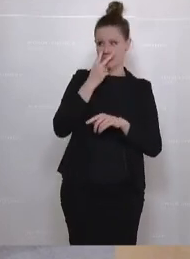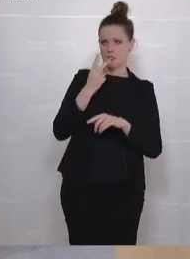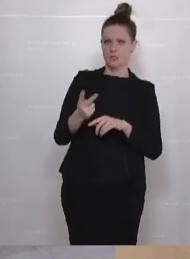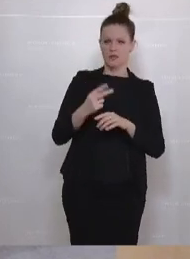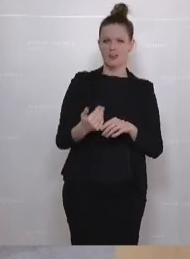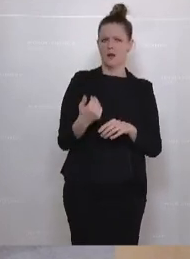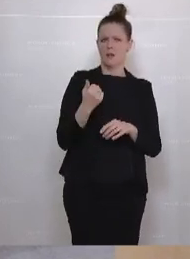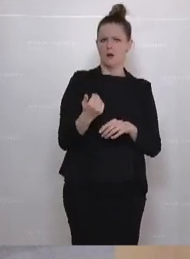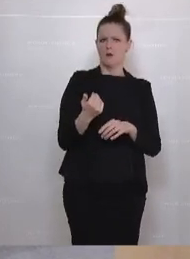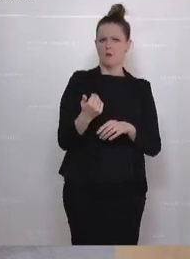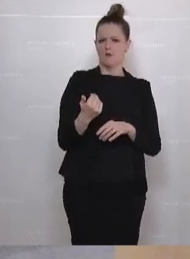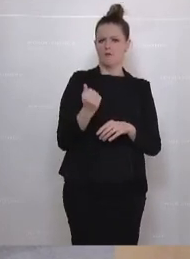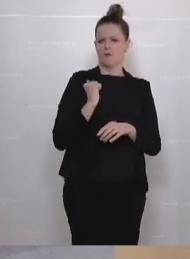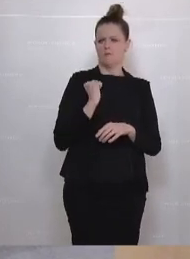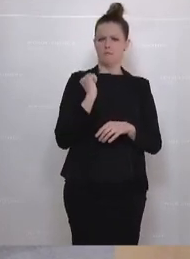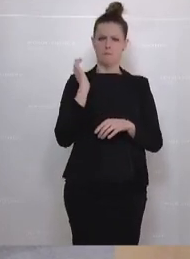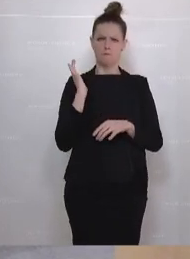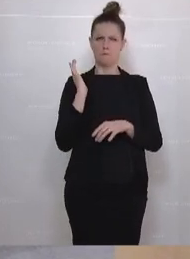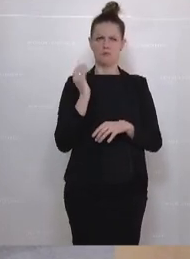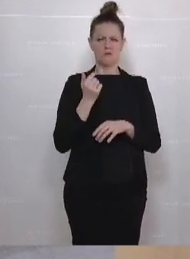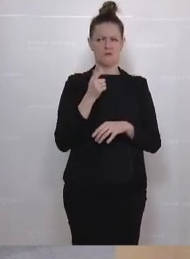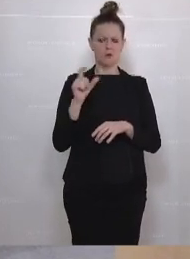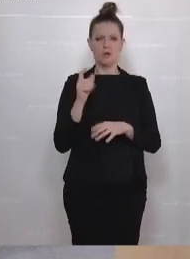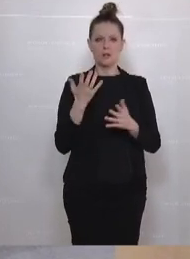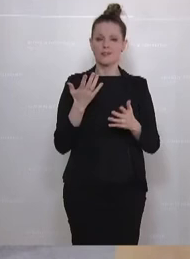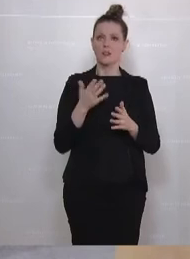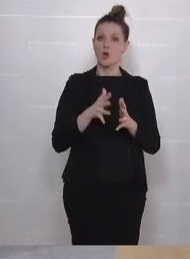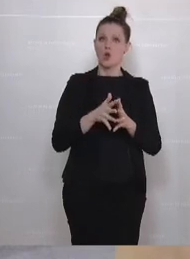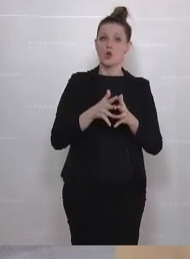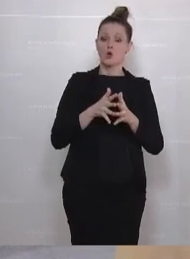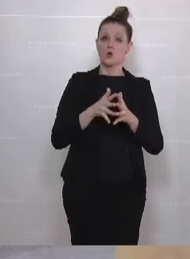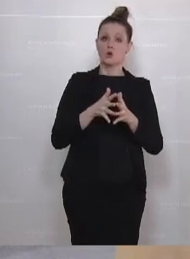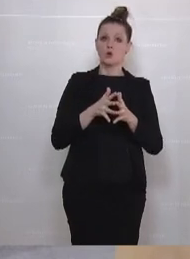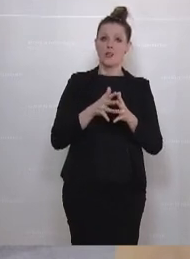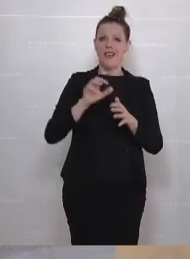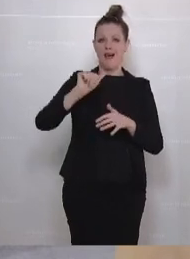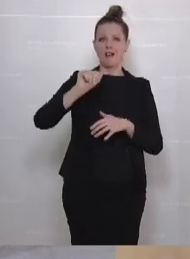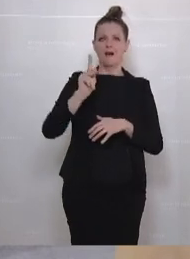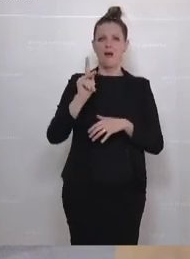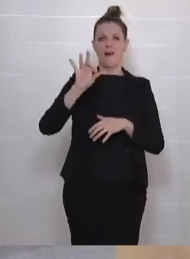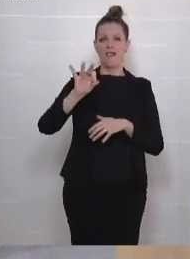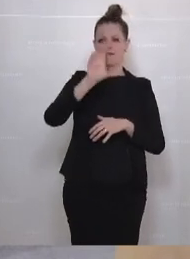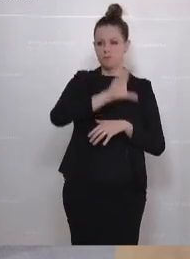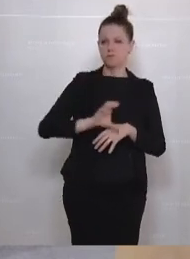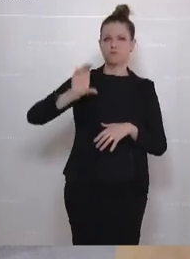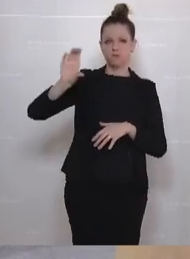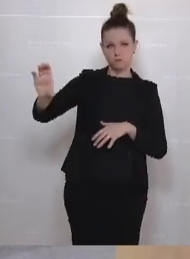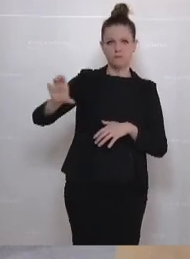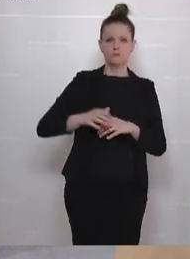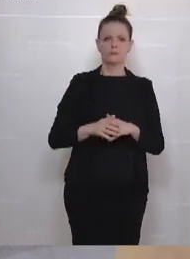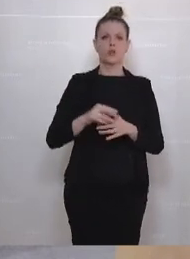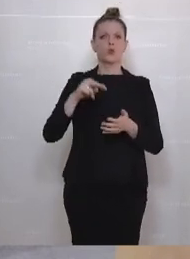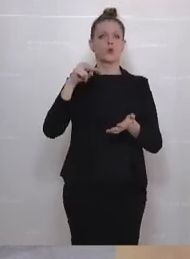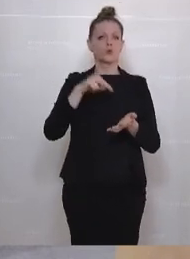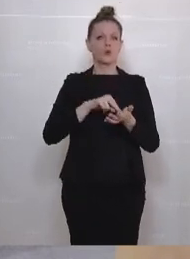vor wenigen Tagen, sind es mittlerweile Wochen, vor wenigen Tagen die größte Tranche des AKF freigegeben worden für die Nachbarländer Syriens